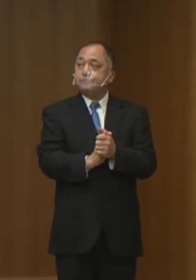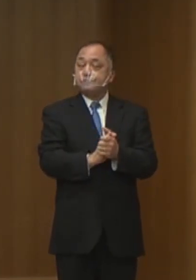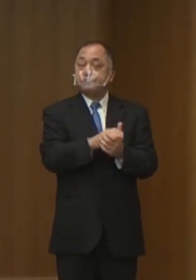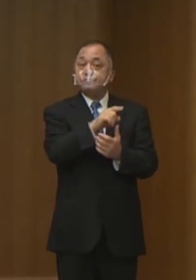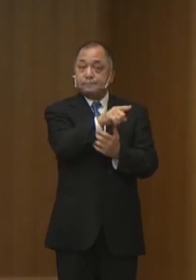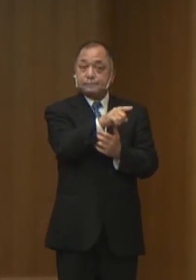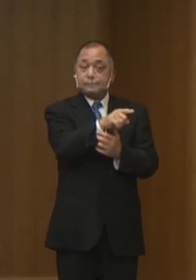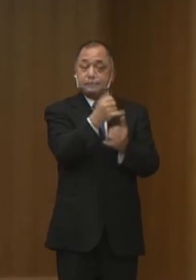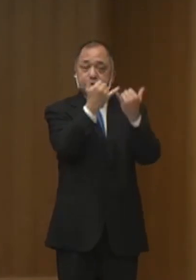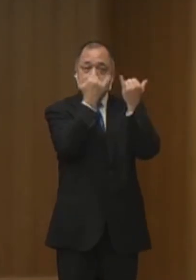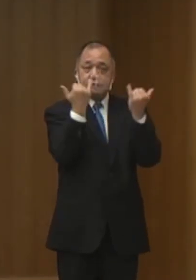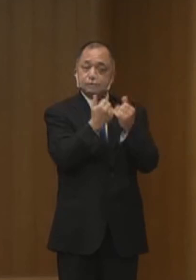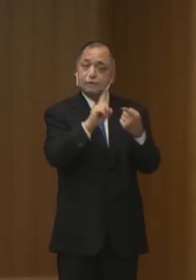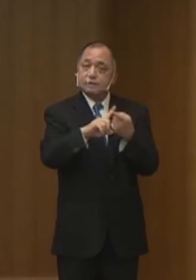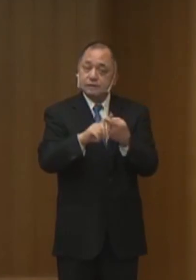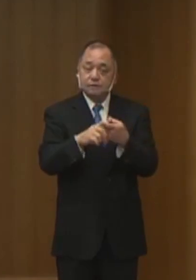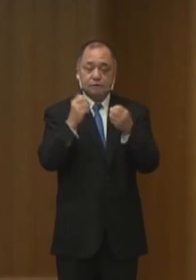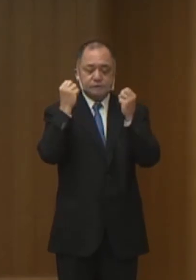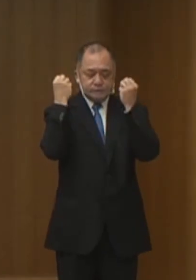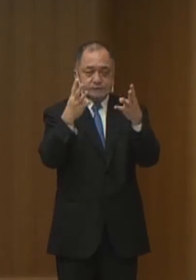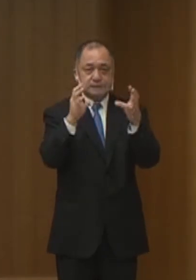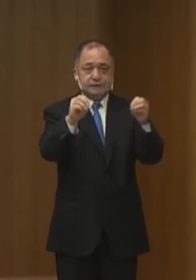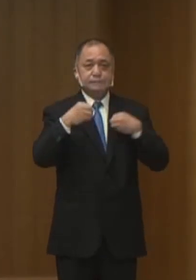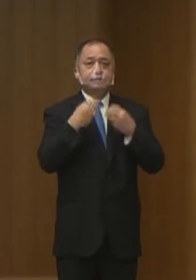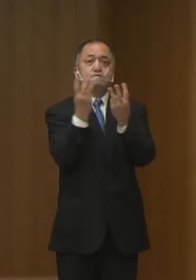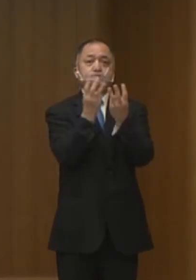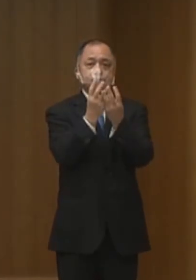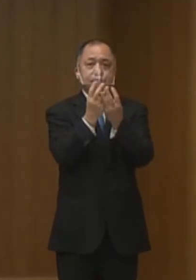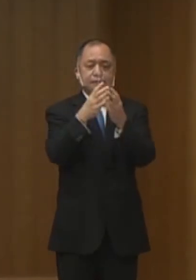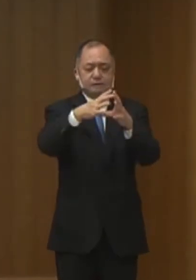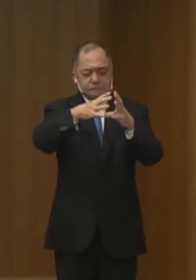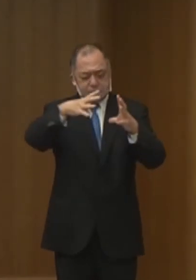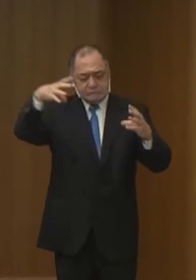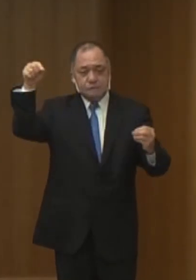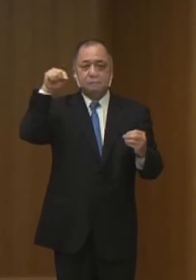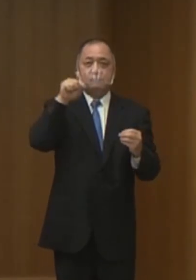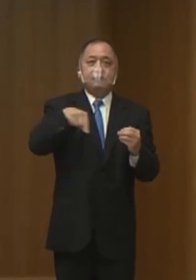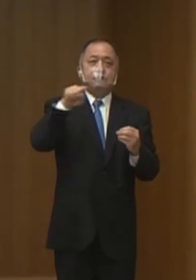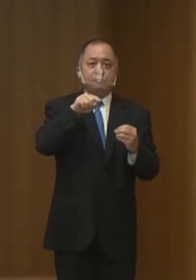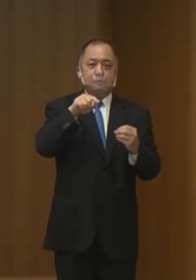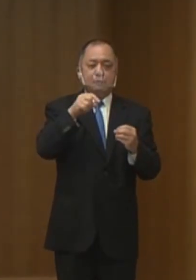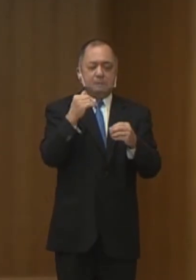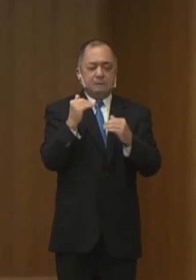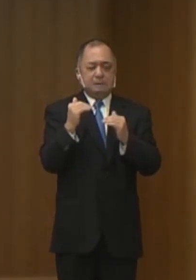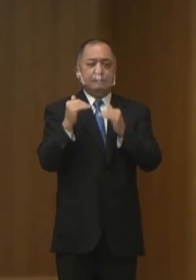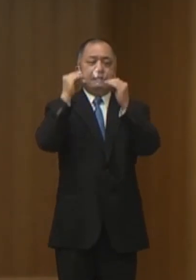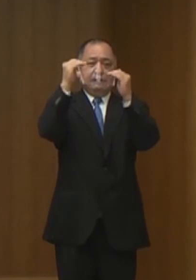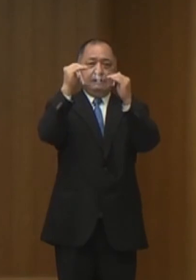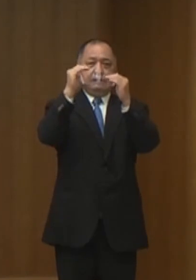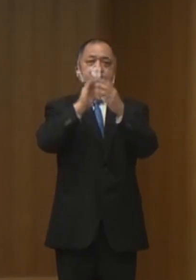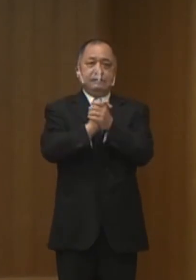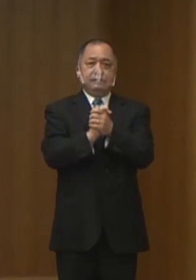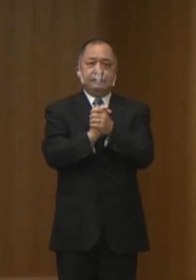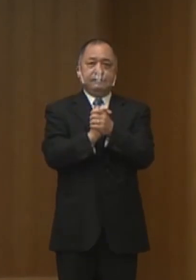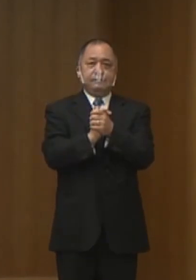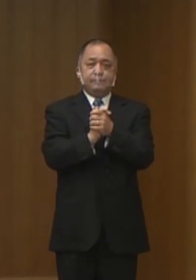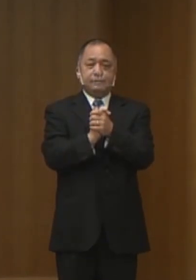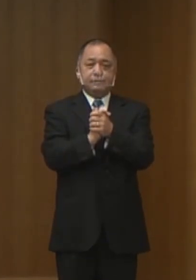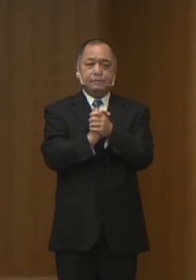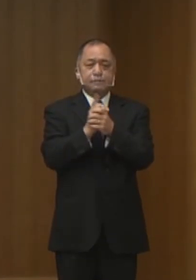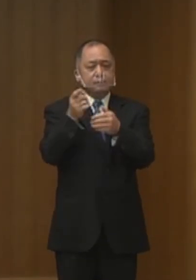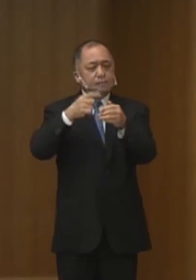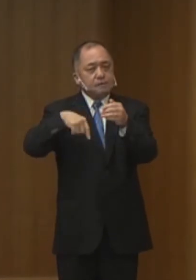札幌市人口当たりの新規感染者数は全国の中でも極めて高い水準、全国の中でも極めて高い水準というの